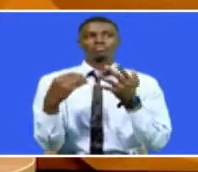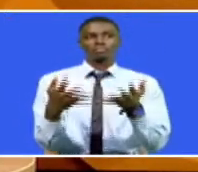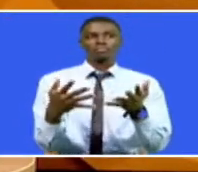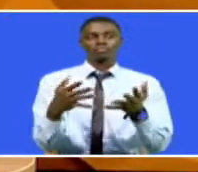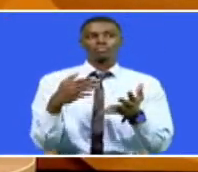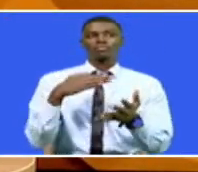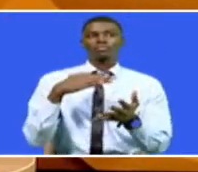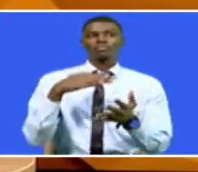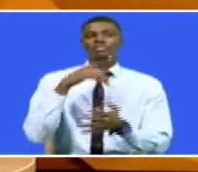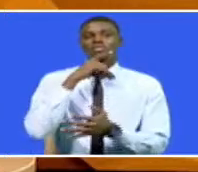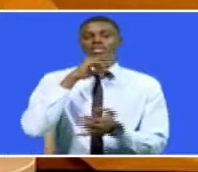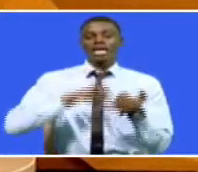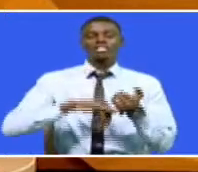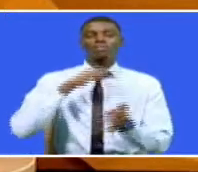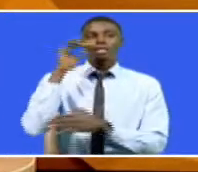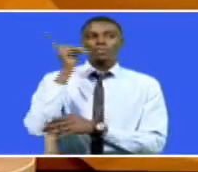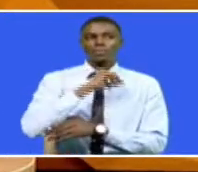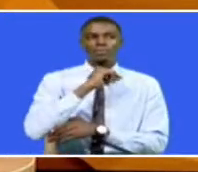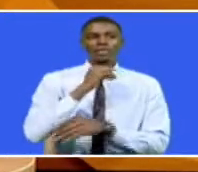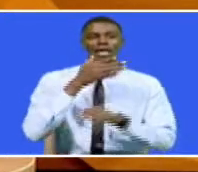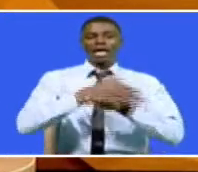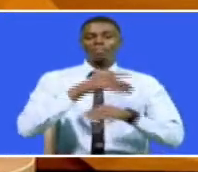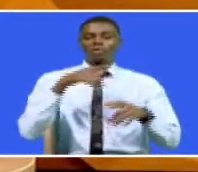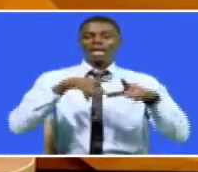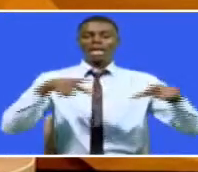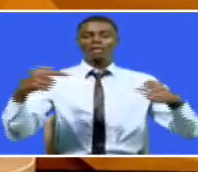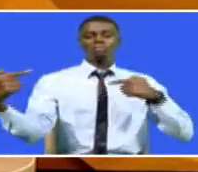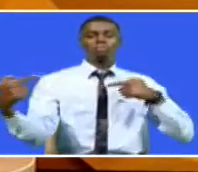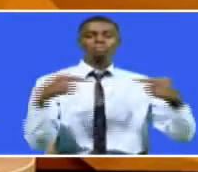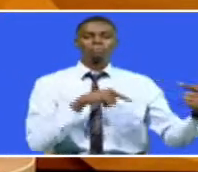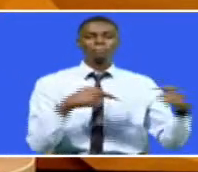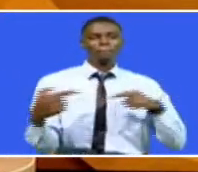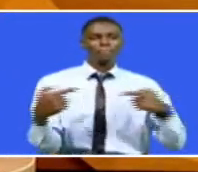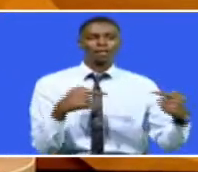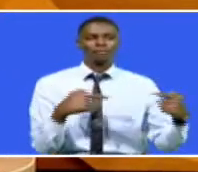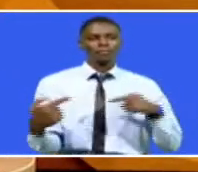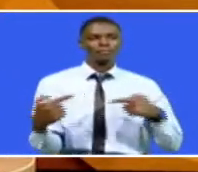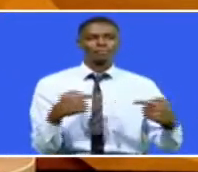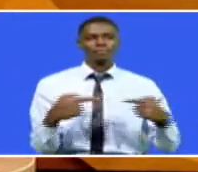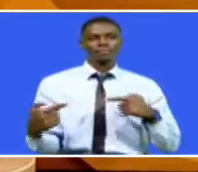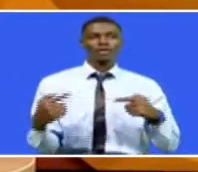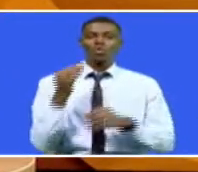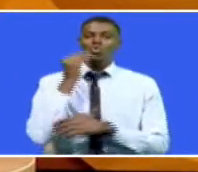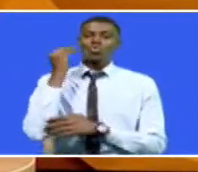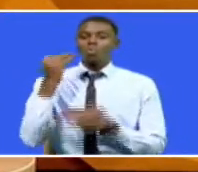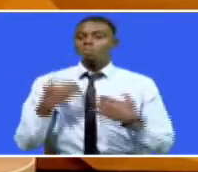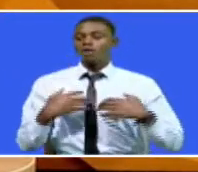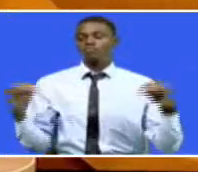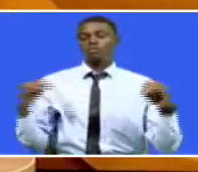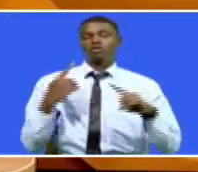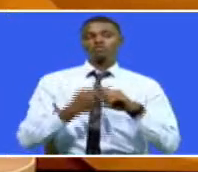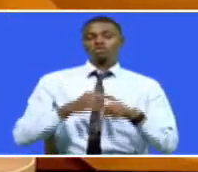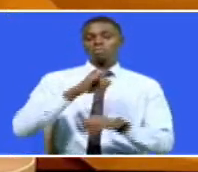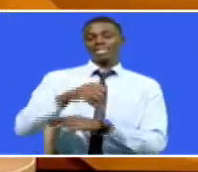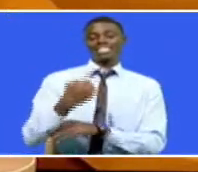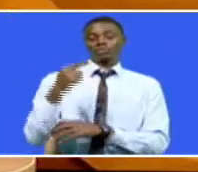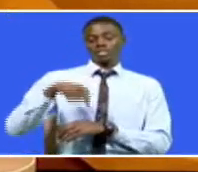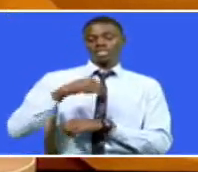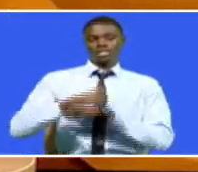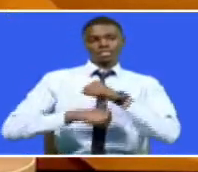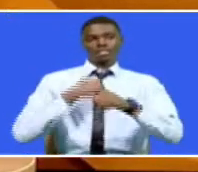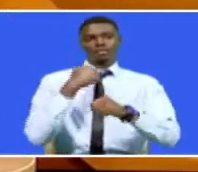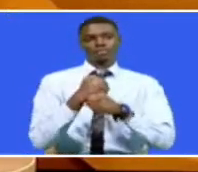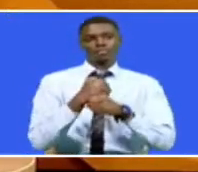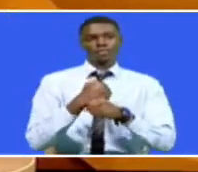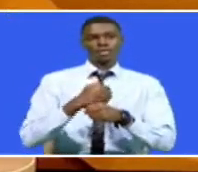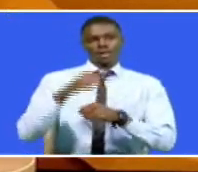kwa mumewe kutokana na madai ya mzozo wa ardhi hajakuwa na mahali pa kupaita nyumbani tangu mwezi Januari mwaka huu.